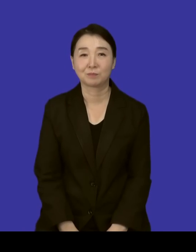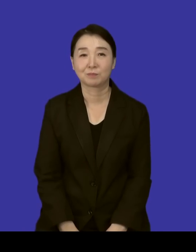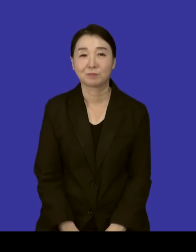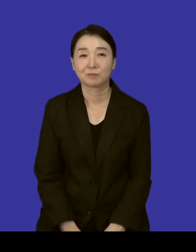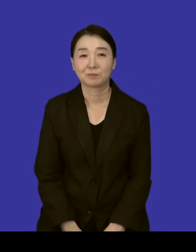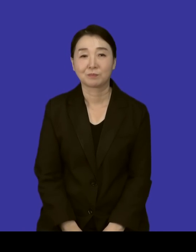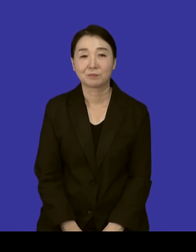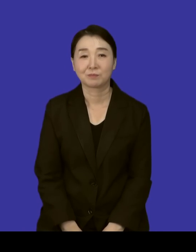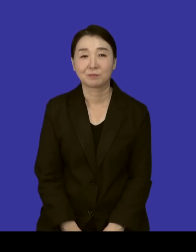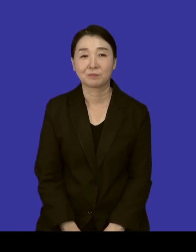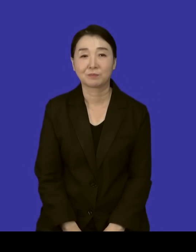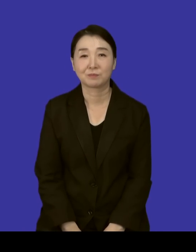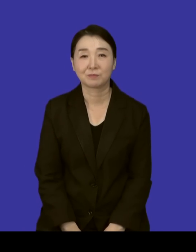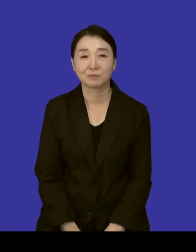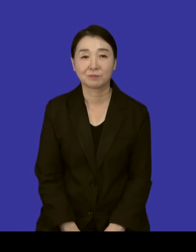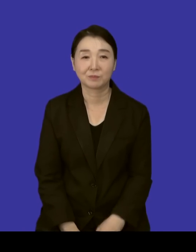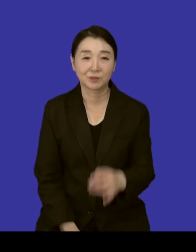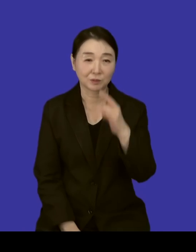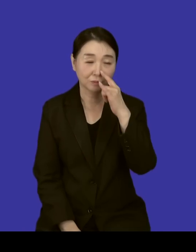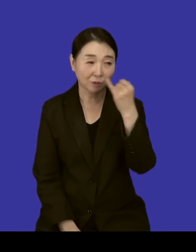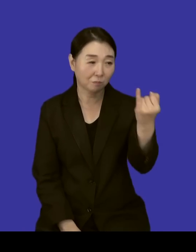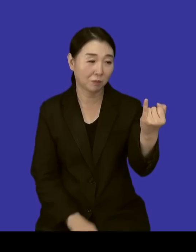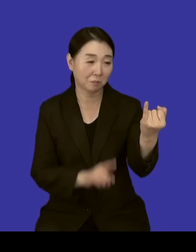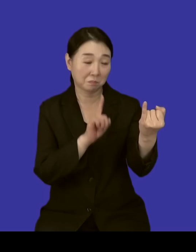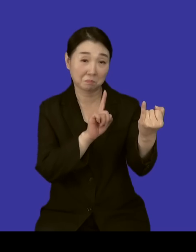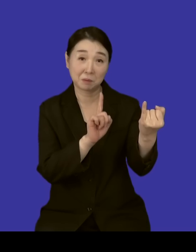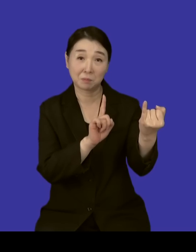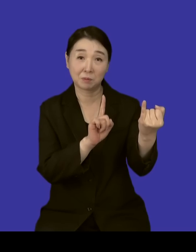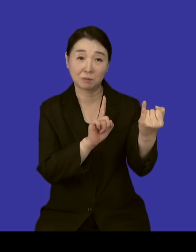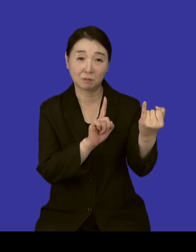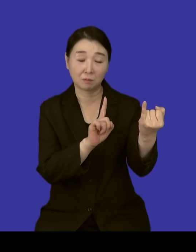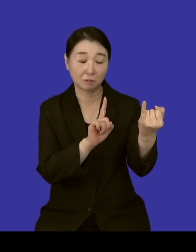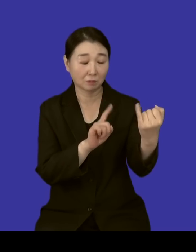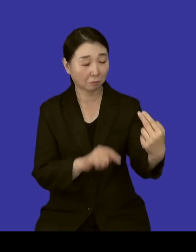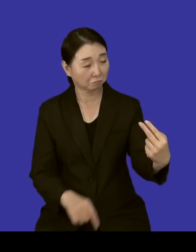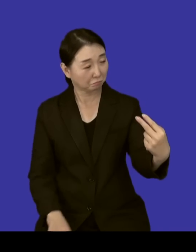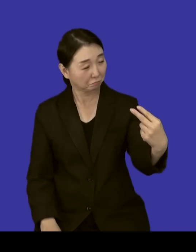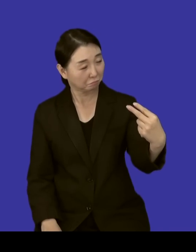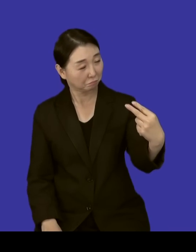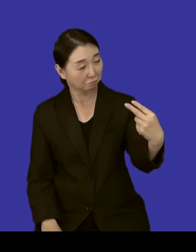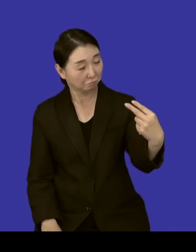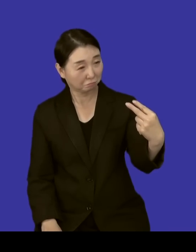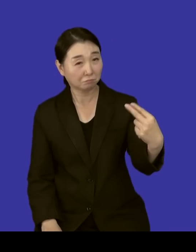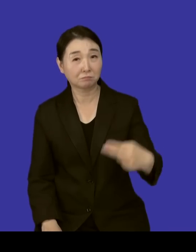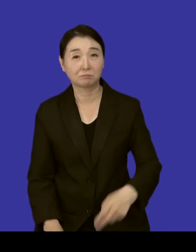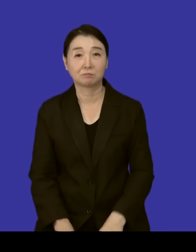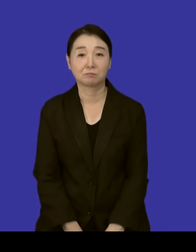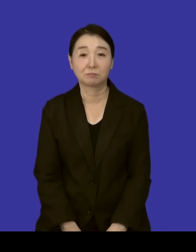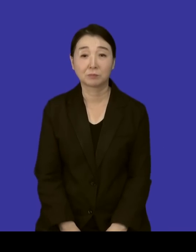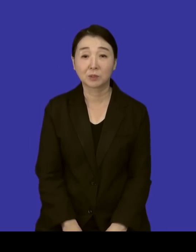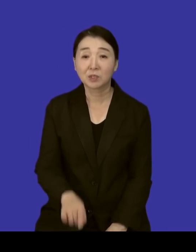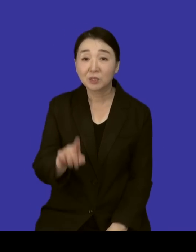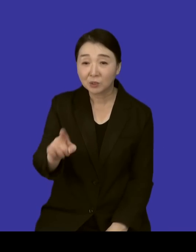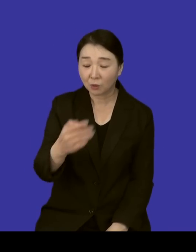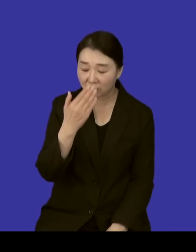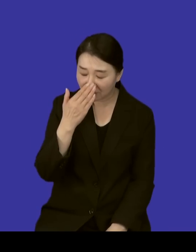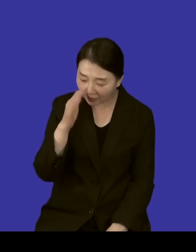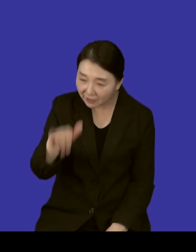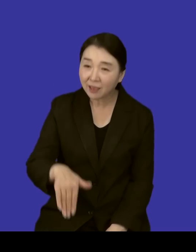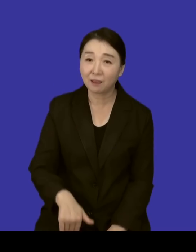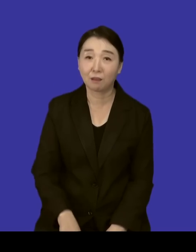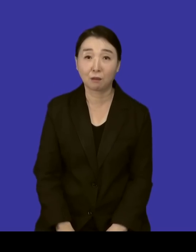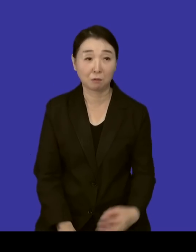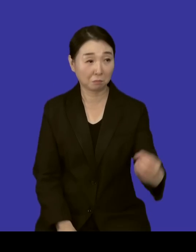예. 그랬더니 우리 어머니가 저를 딱 쳐다보시더니 너는